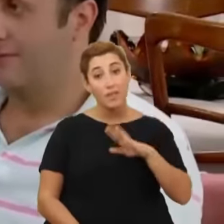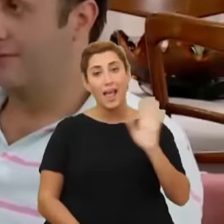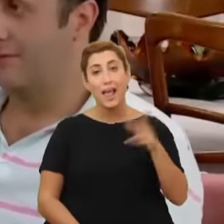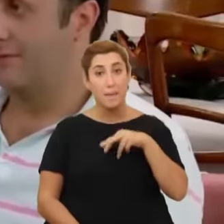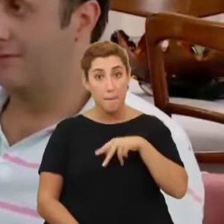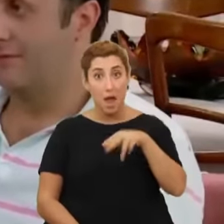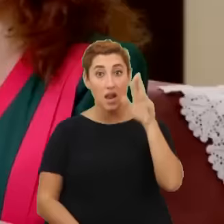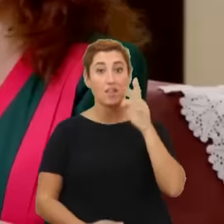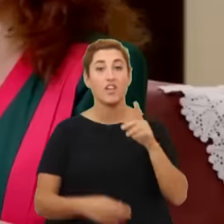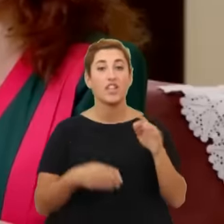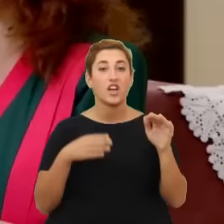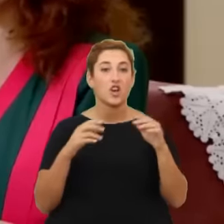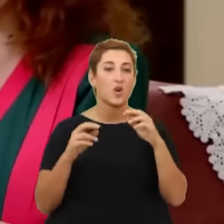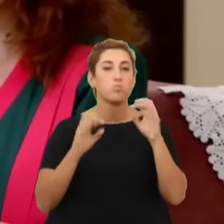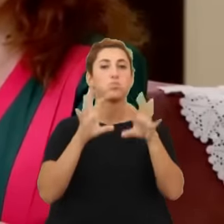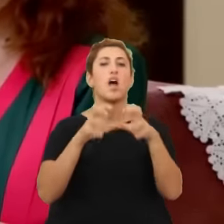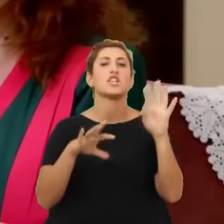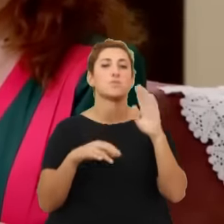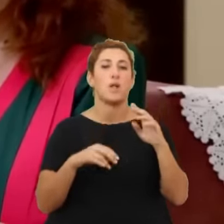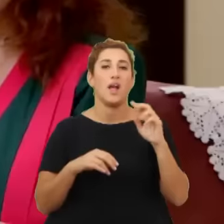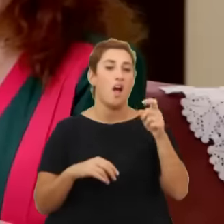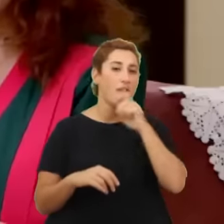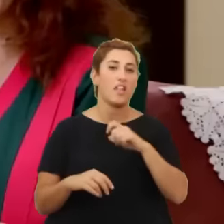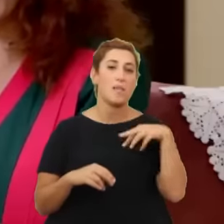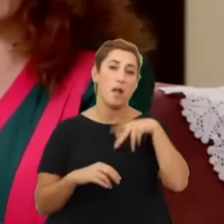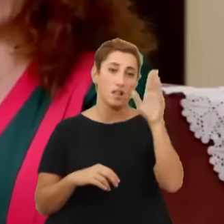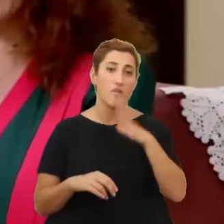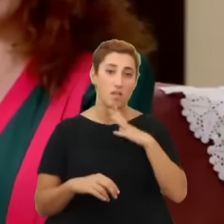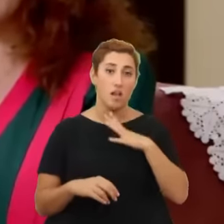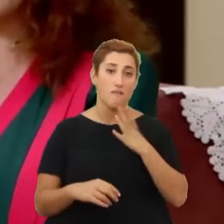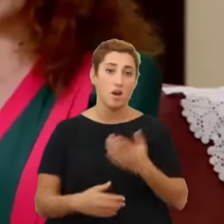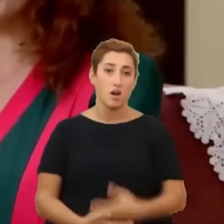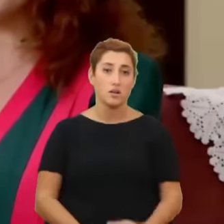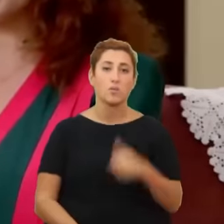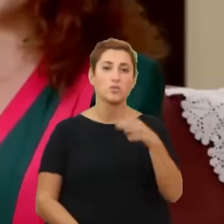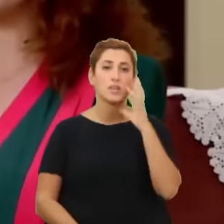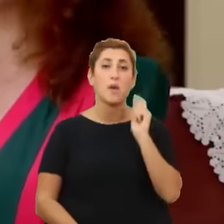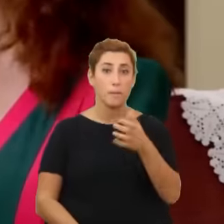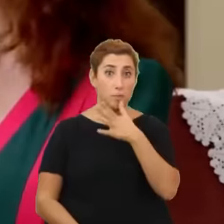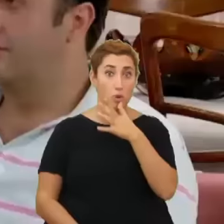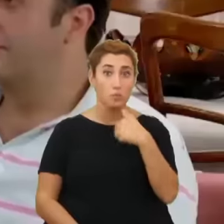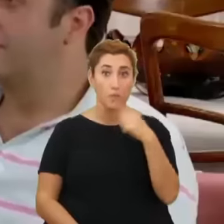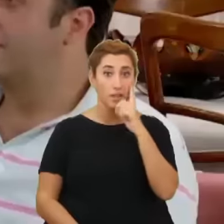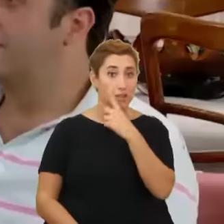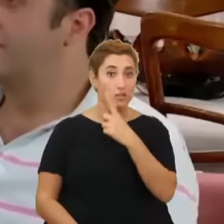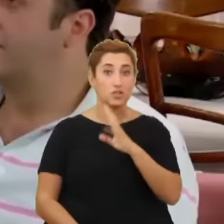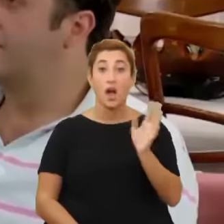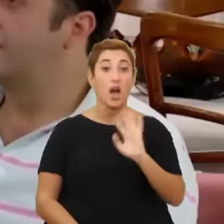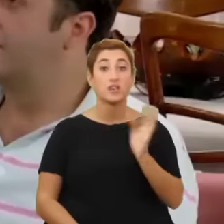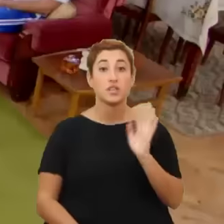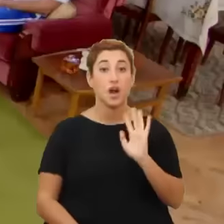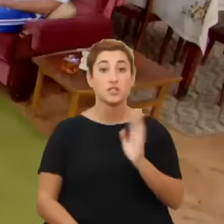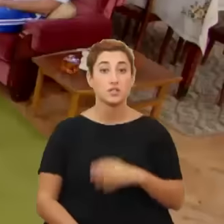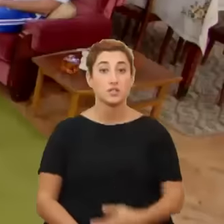her merdivene bulaşma. Bak böyle ters merdivenler vardır. Bunu kim yaptı biliyor musun bana enişte? Hayır,